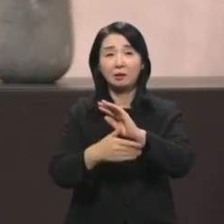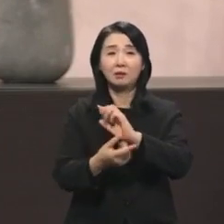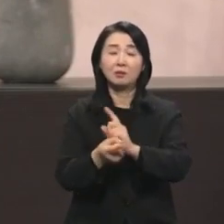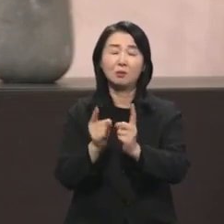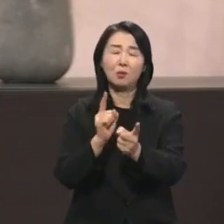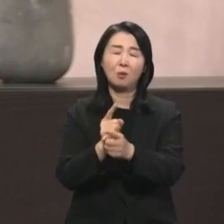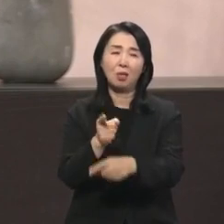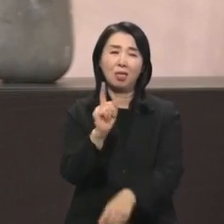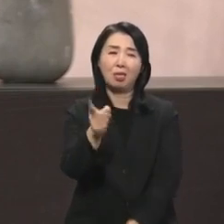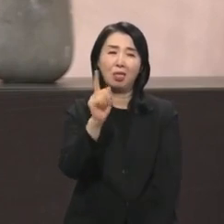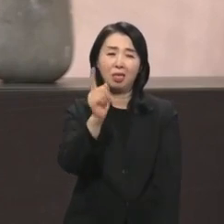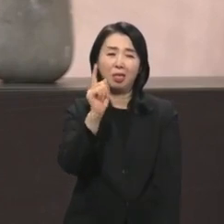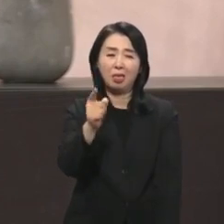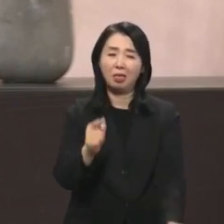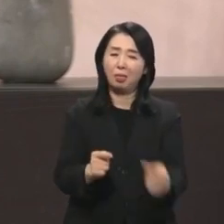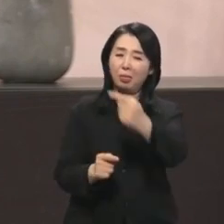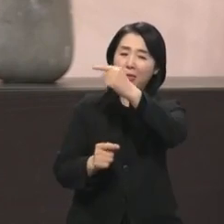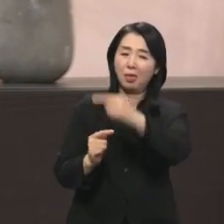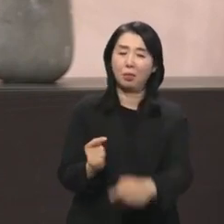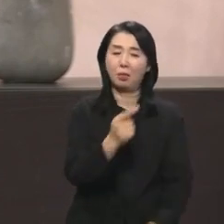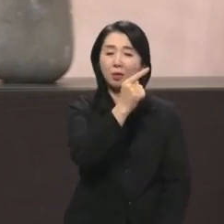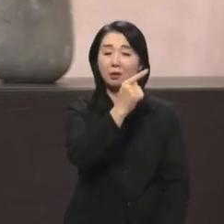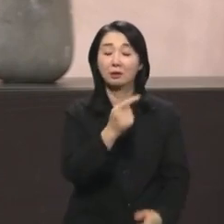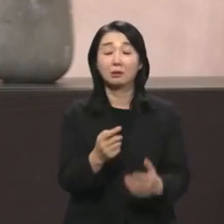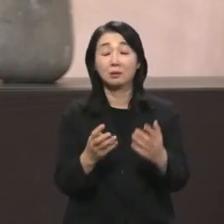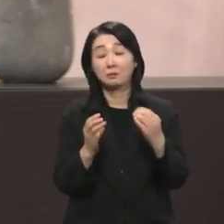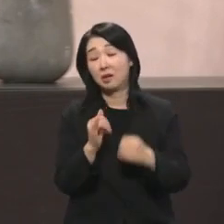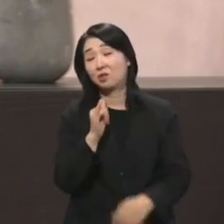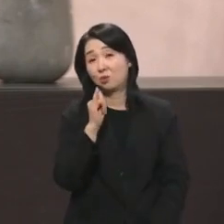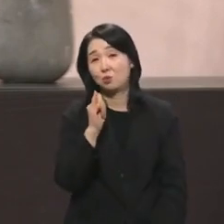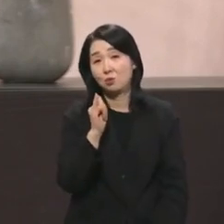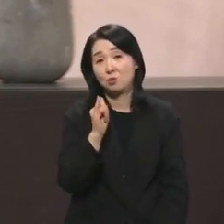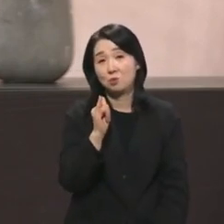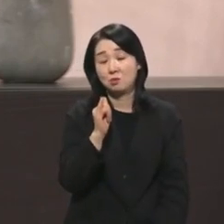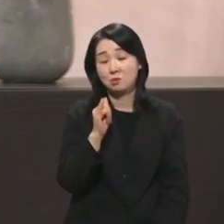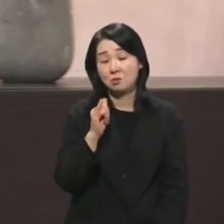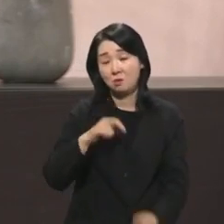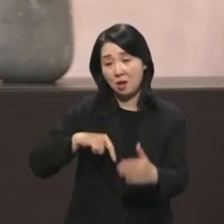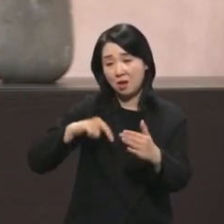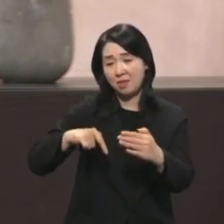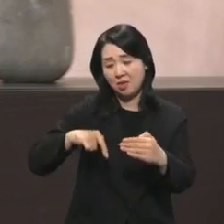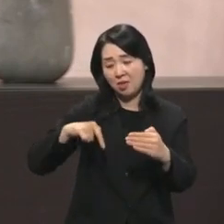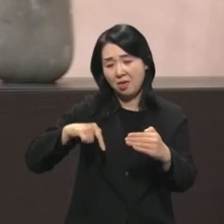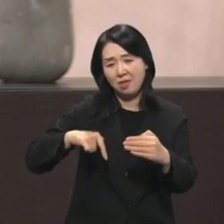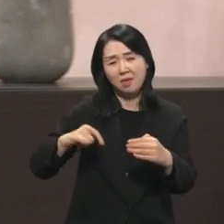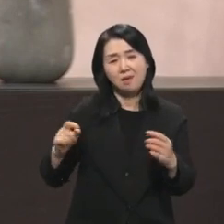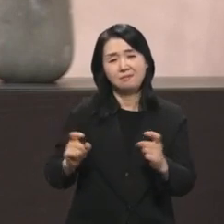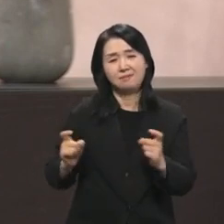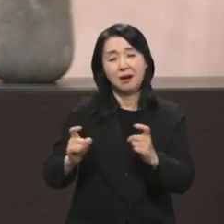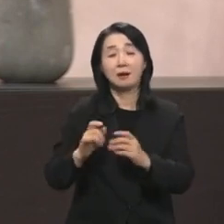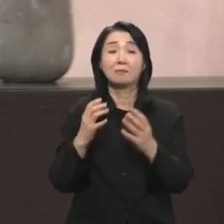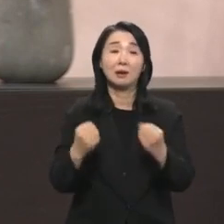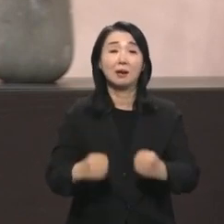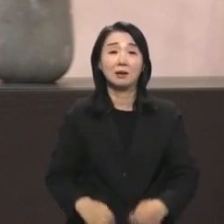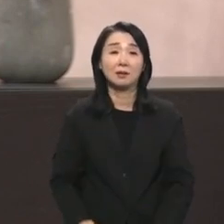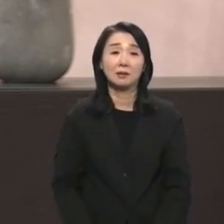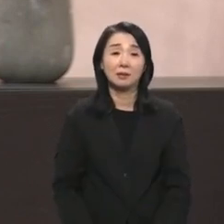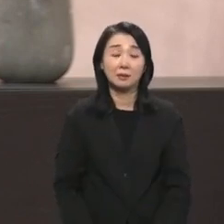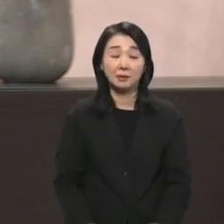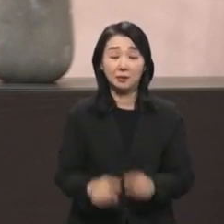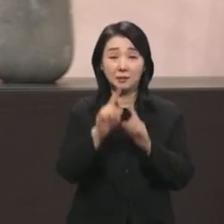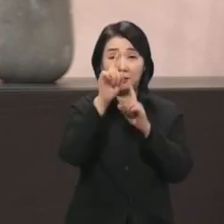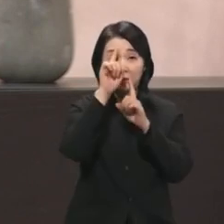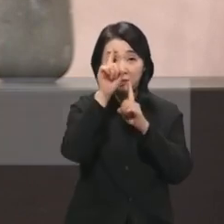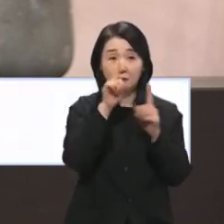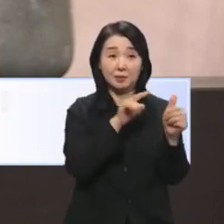서로를 향해 손가락질하는 갈등이 다시금 내적 갈등이 폭발적으로 나타날 수 있다라고 하는 걱정도 됩니다. 이준석 전 대표의